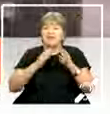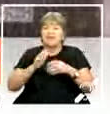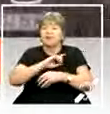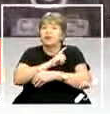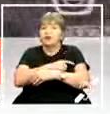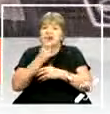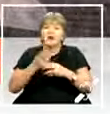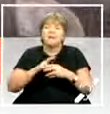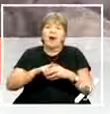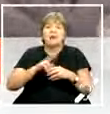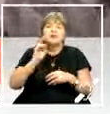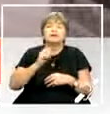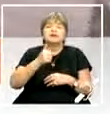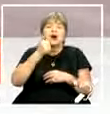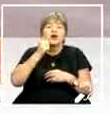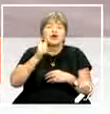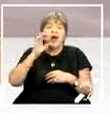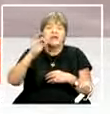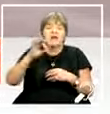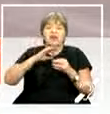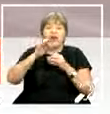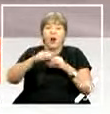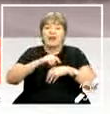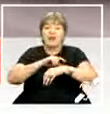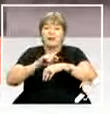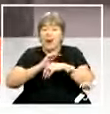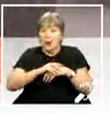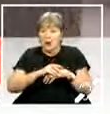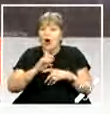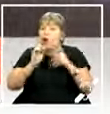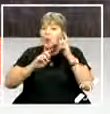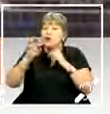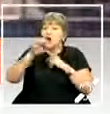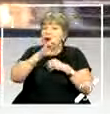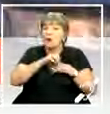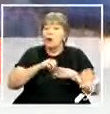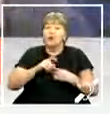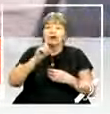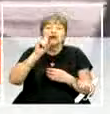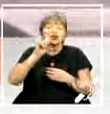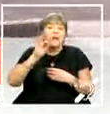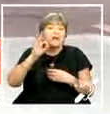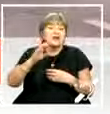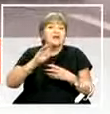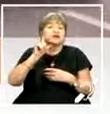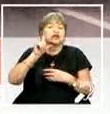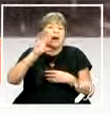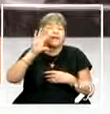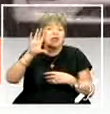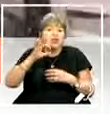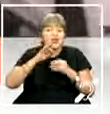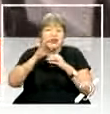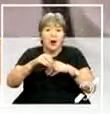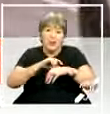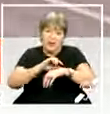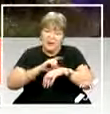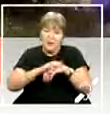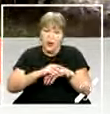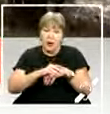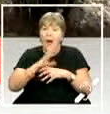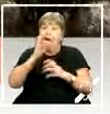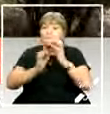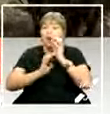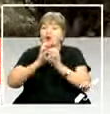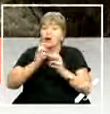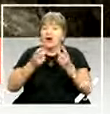peste 55-60 de km pe oră, izolați chiar peste 70-75 de km pe oră. Acel cod portocaliu